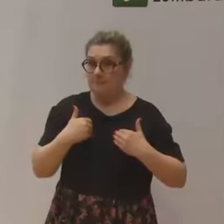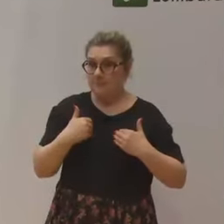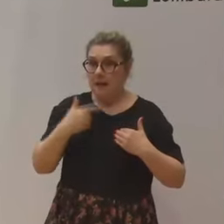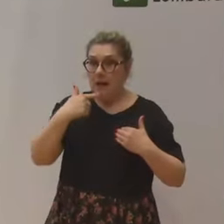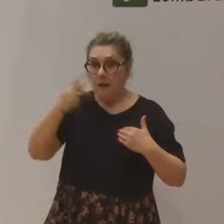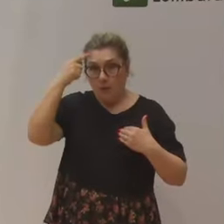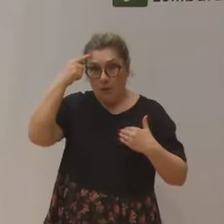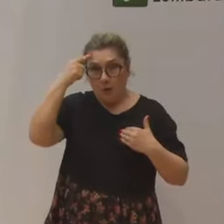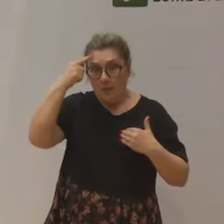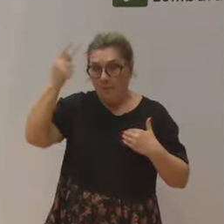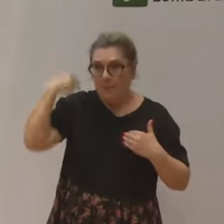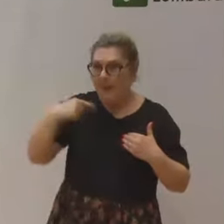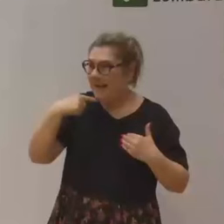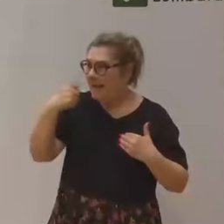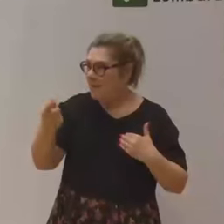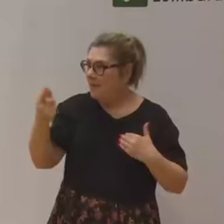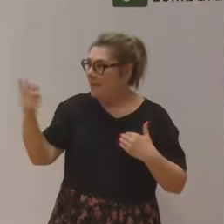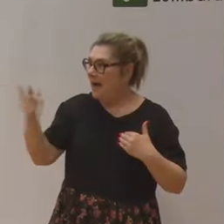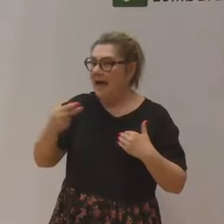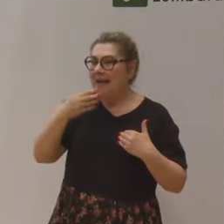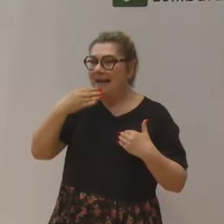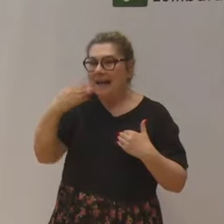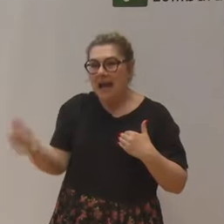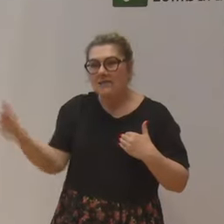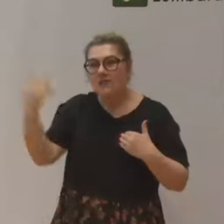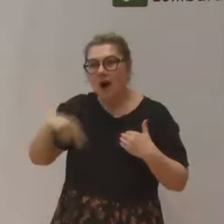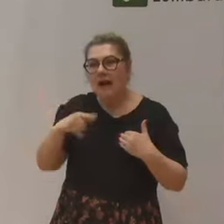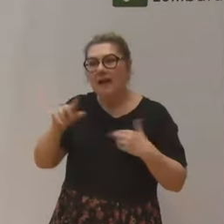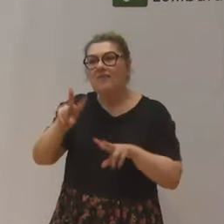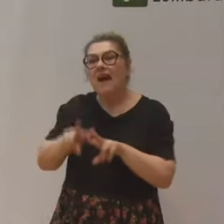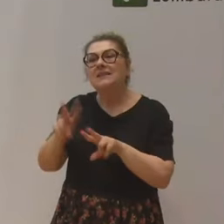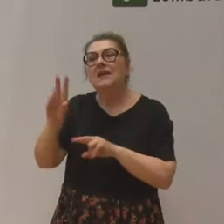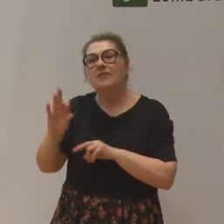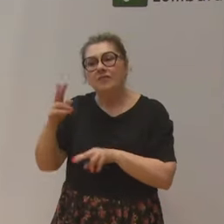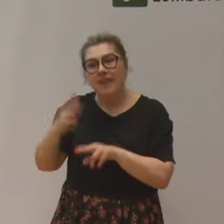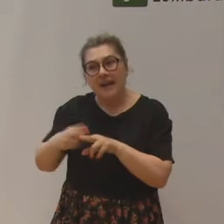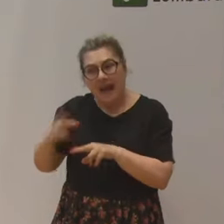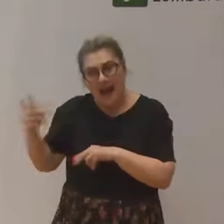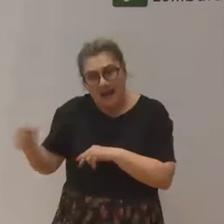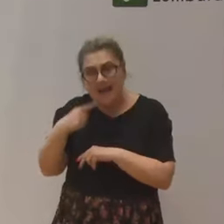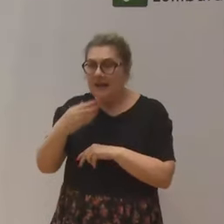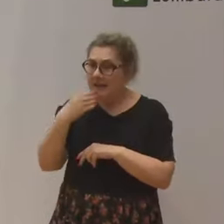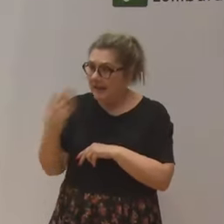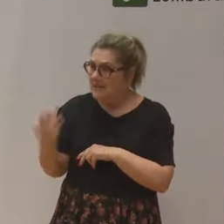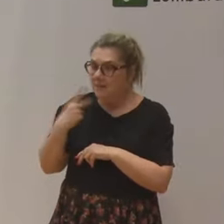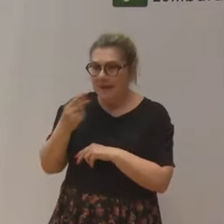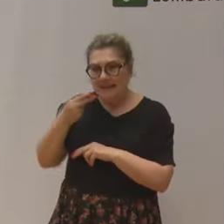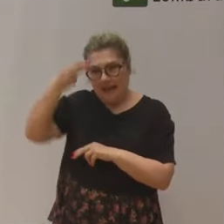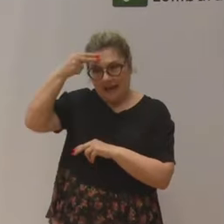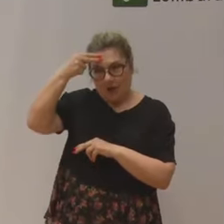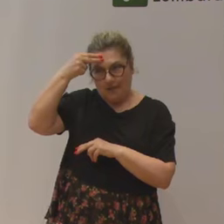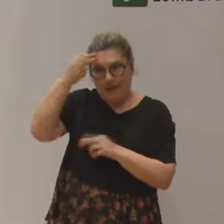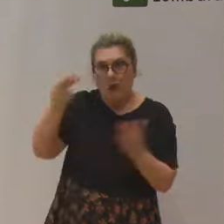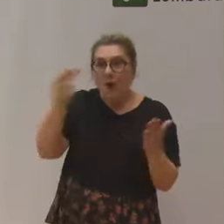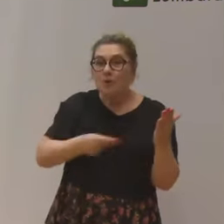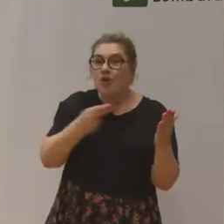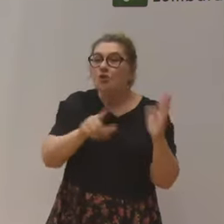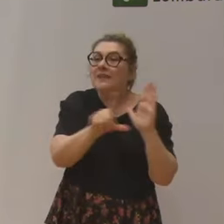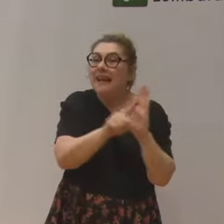l'ha richiamato anche prima nel suo intervento, e ringrazio anche Walter Ferrari, insomma, di questo richiamo al progetto di